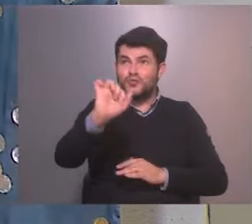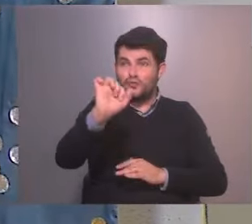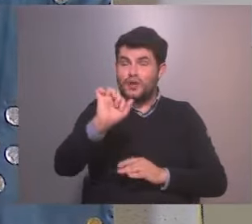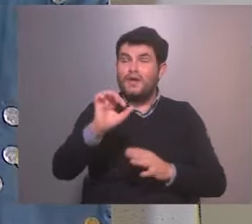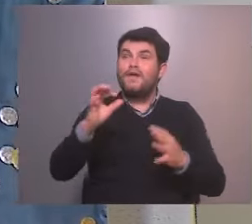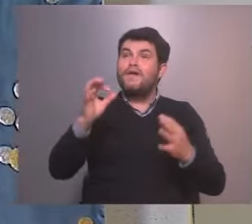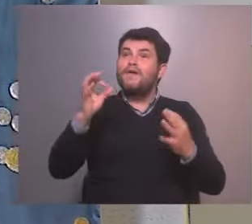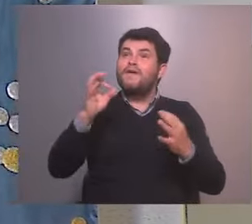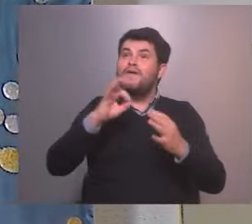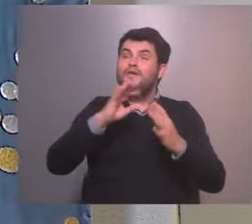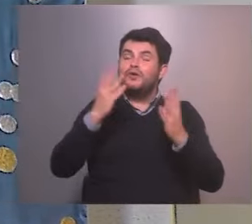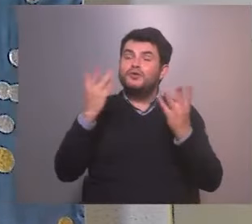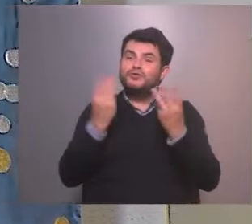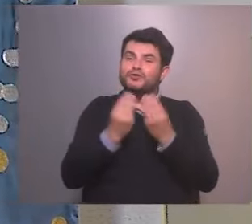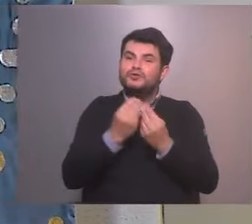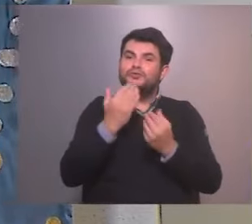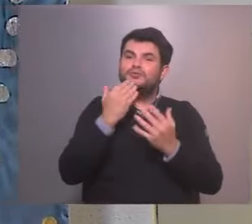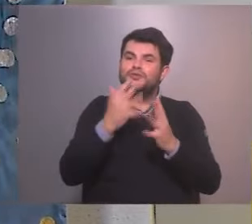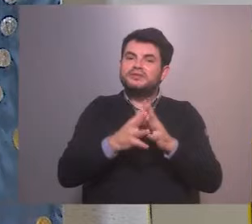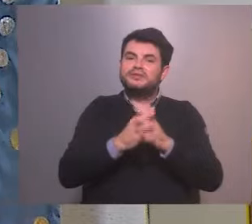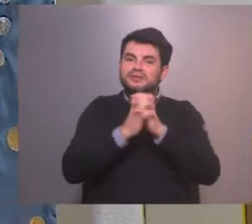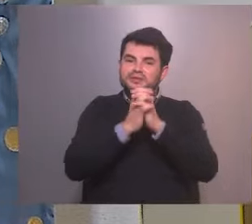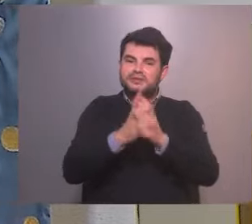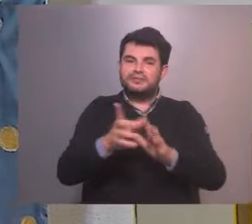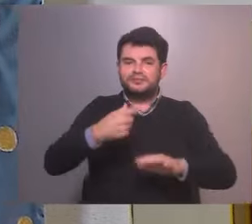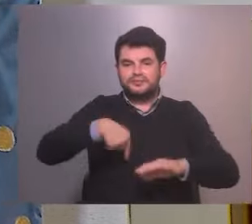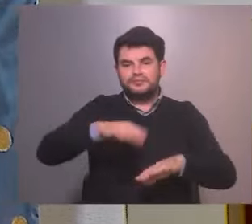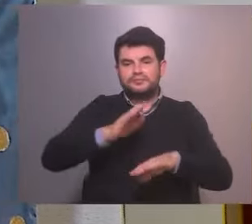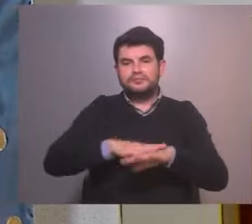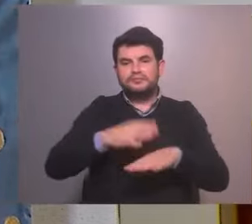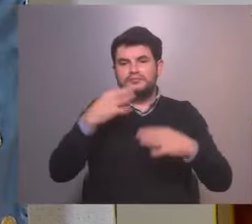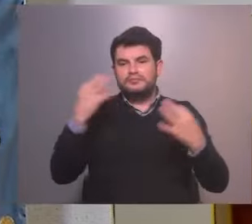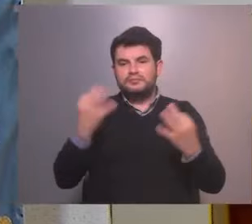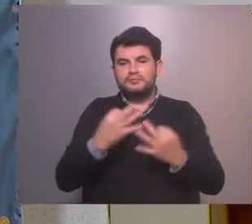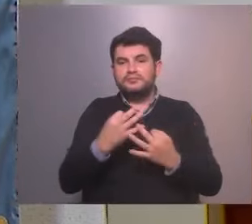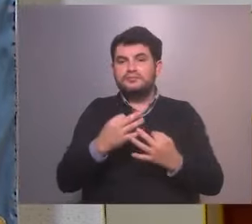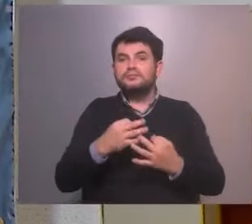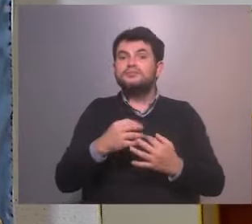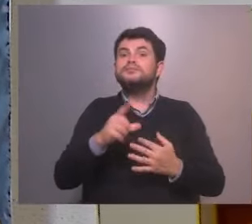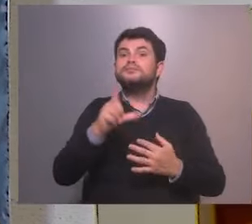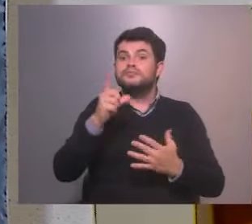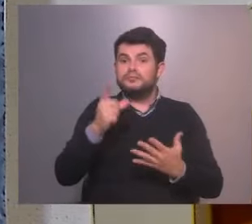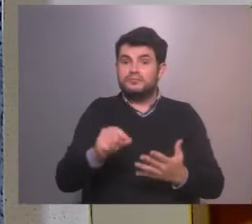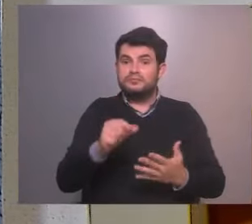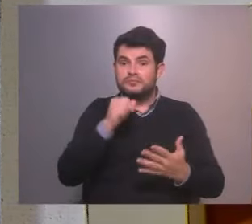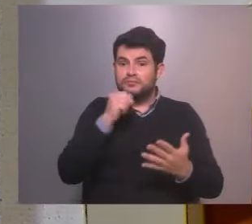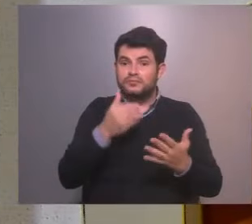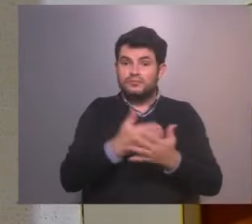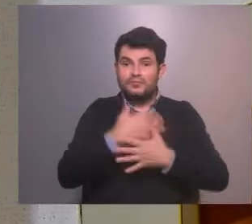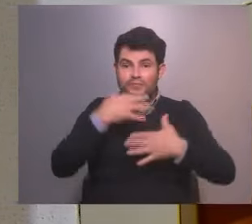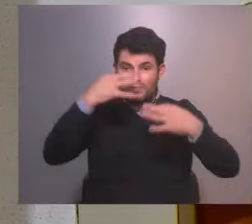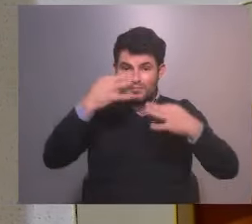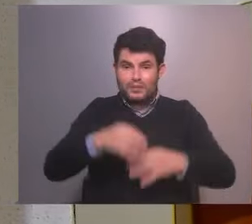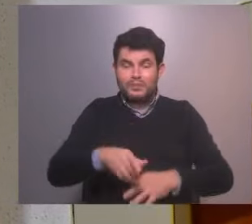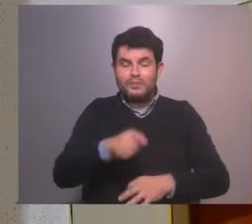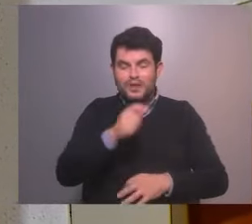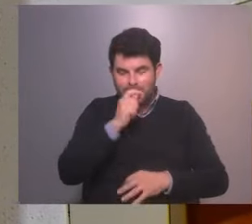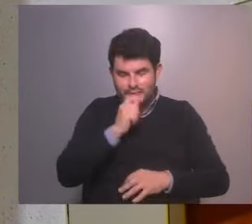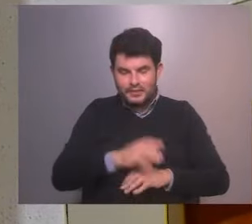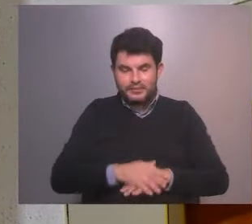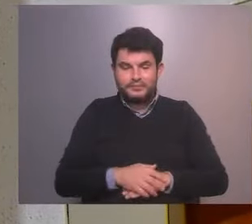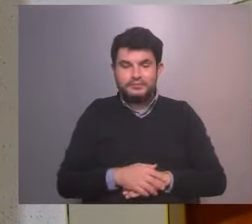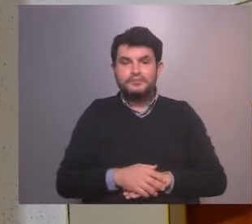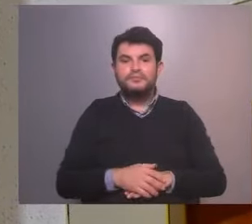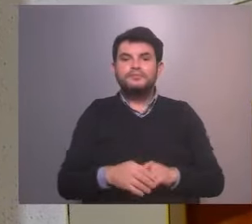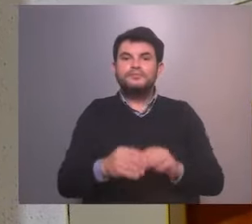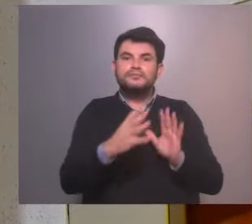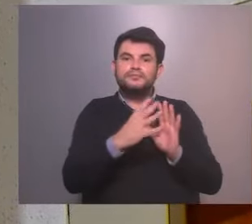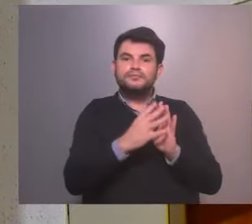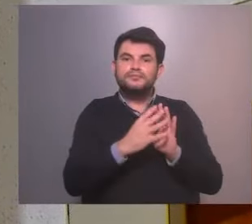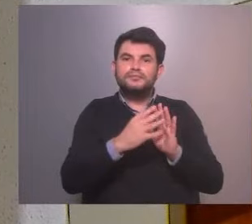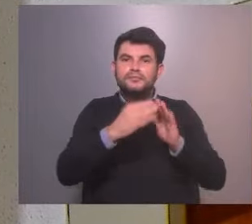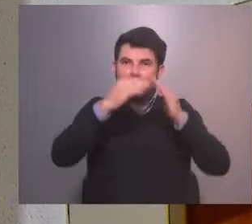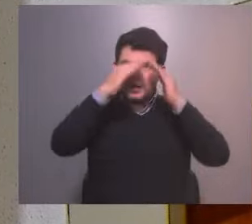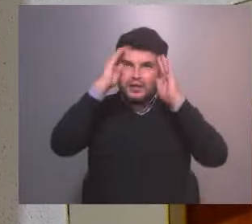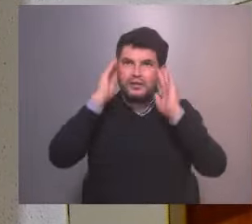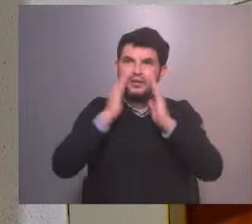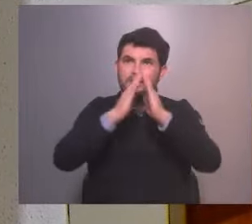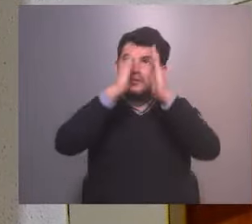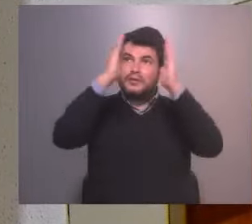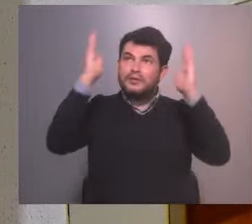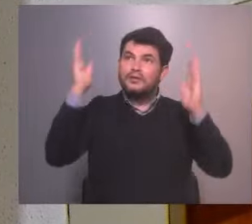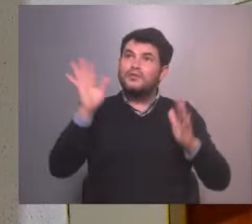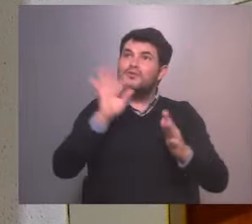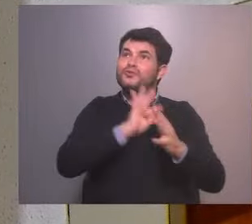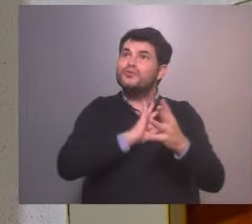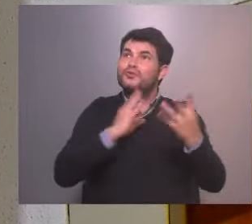Ave Maria, piena di grazia, il Signore è con te. Tu sei benedetta fra le donne e benedetto